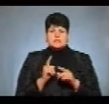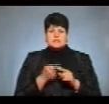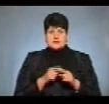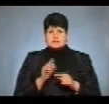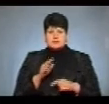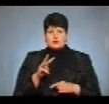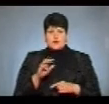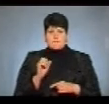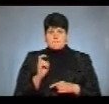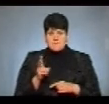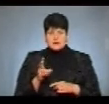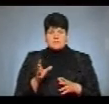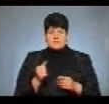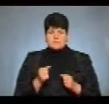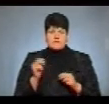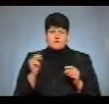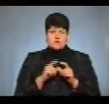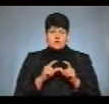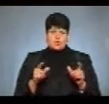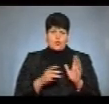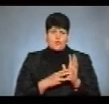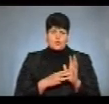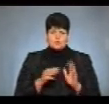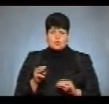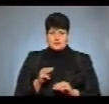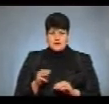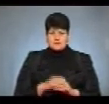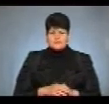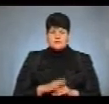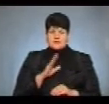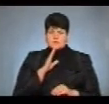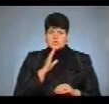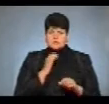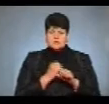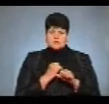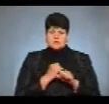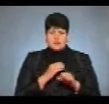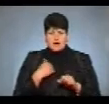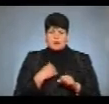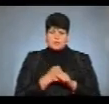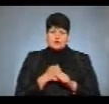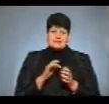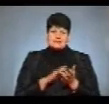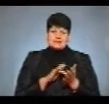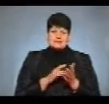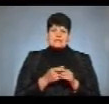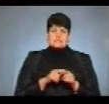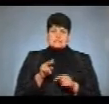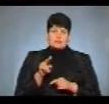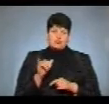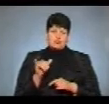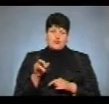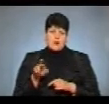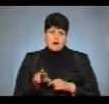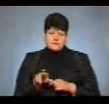вдінемо 8 травня в школу. Дівчата вирізали пелюстки для квіточки, а я вирізаю середину. Це як куля.